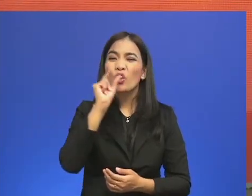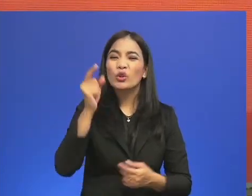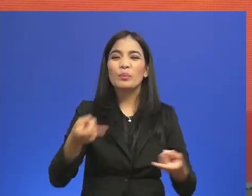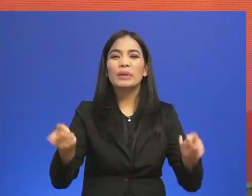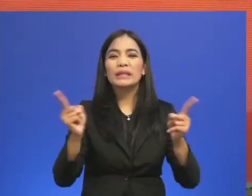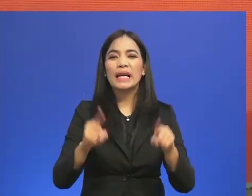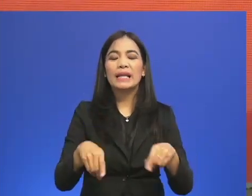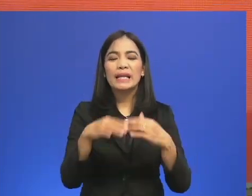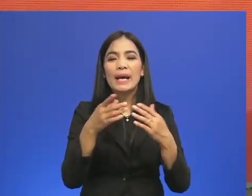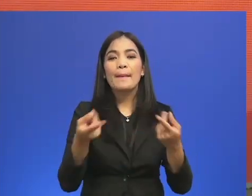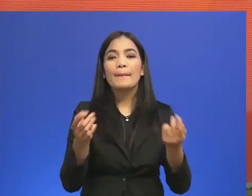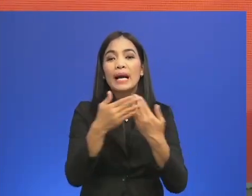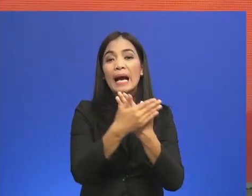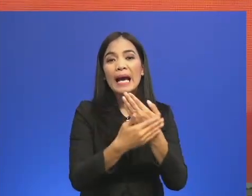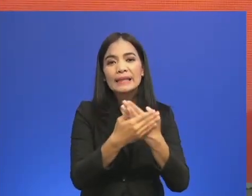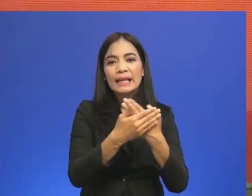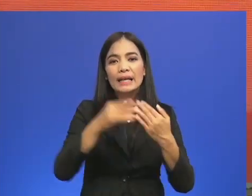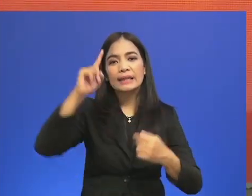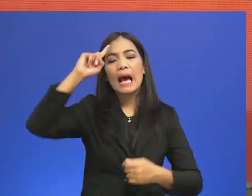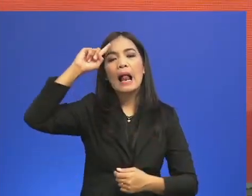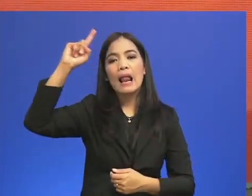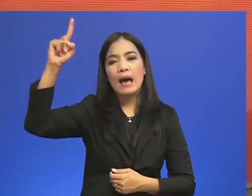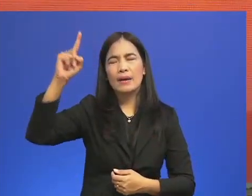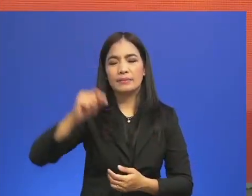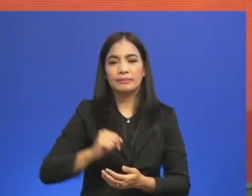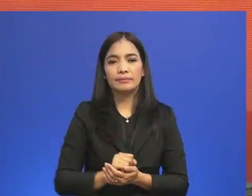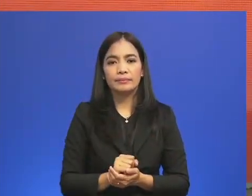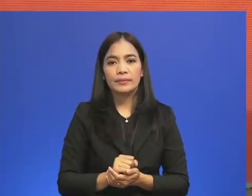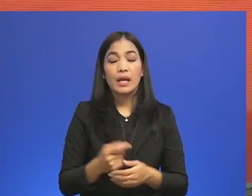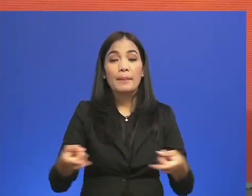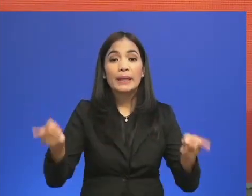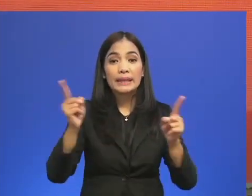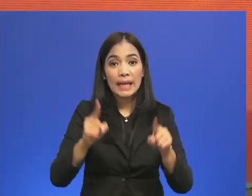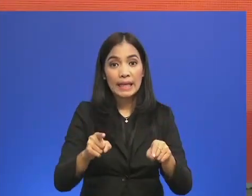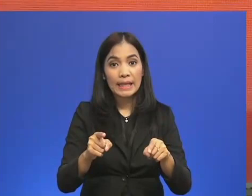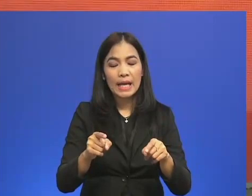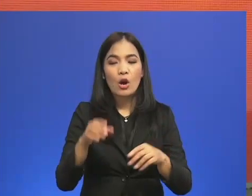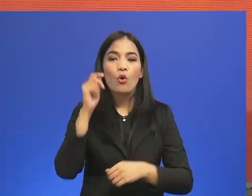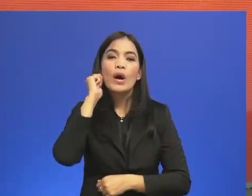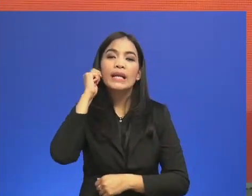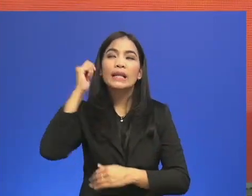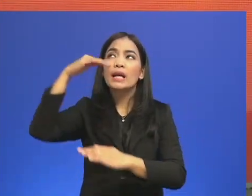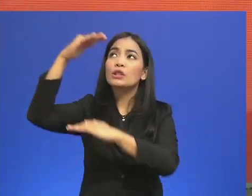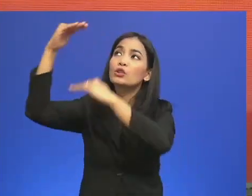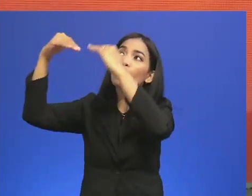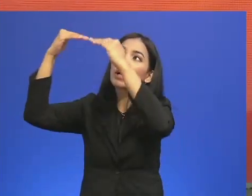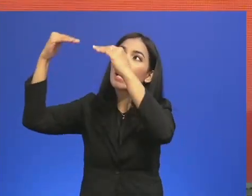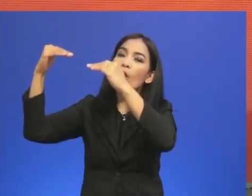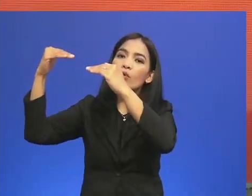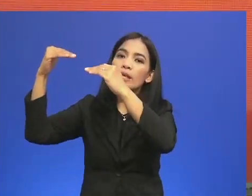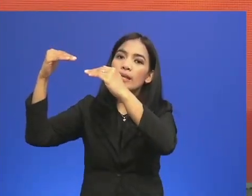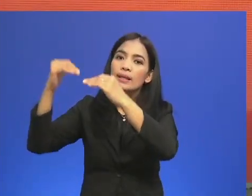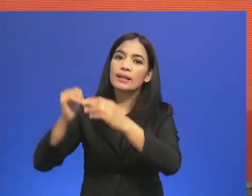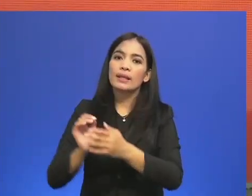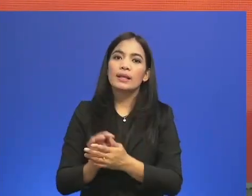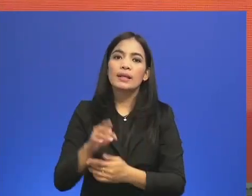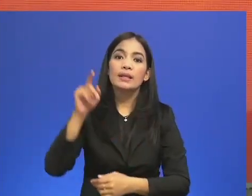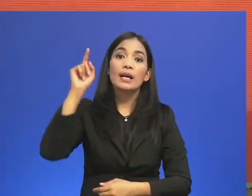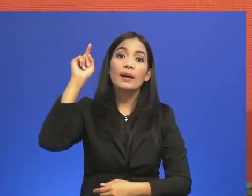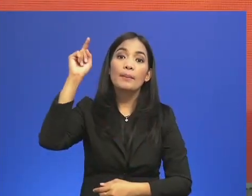menjadi kekasih-kekasih Allah. Menjadi wanita surgawi